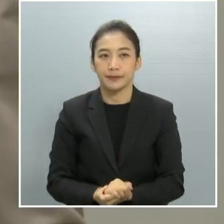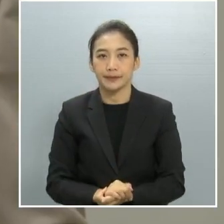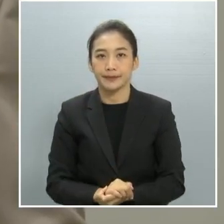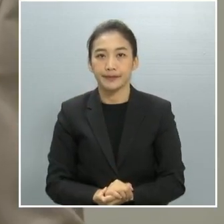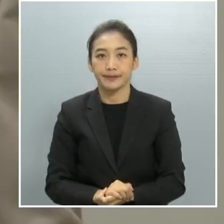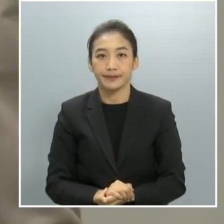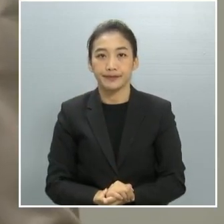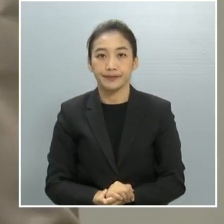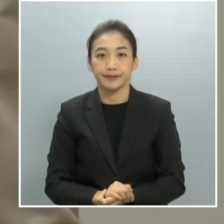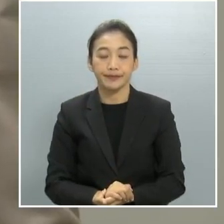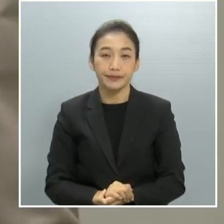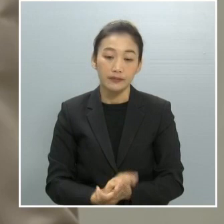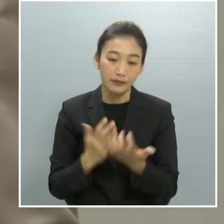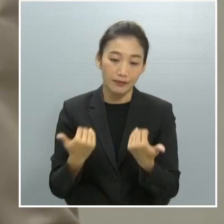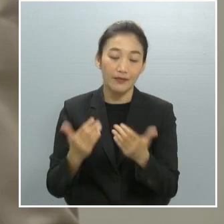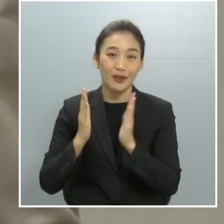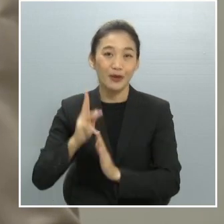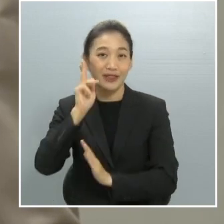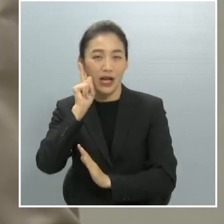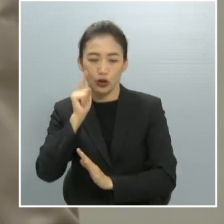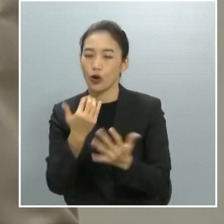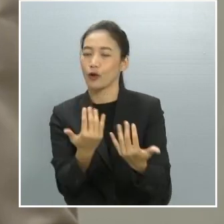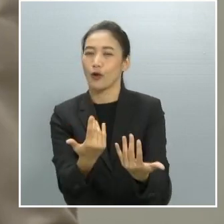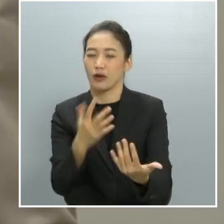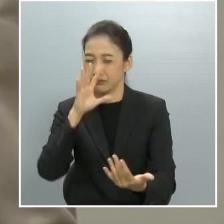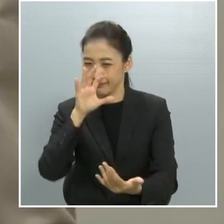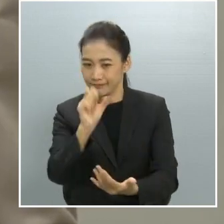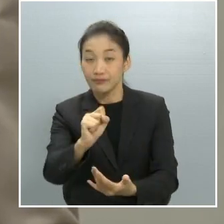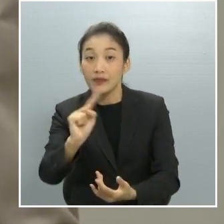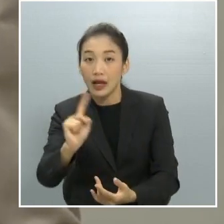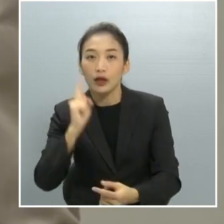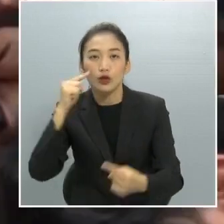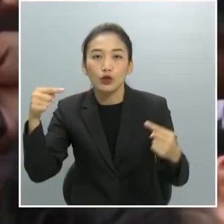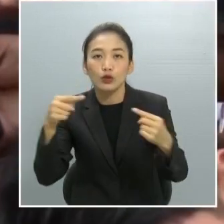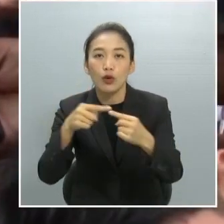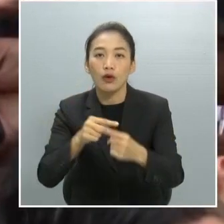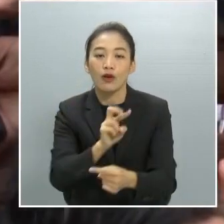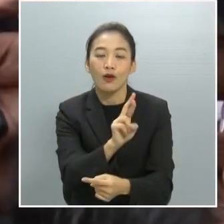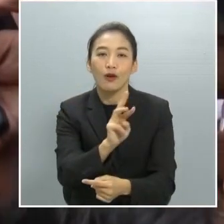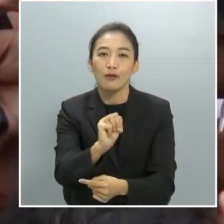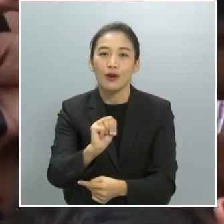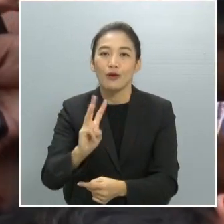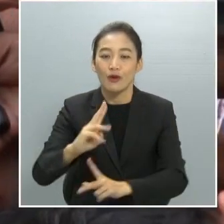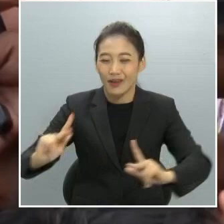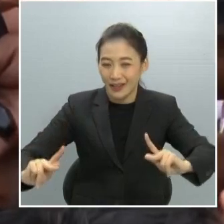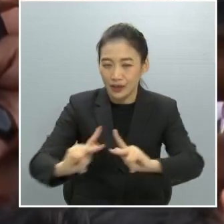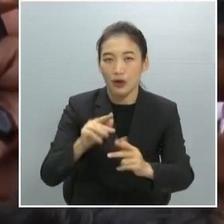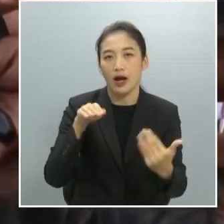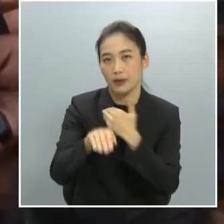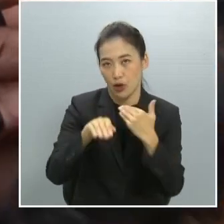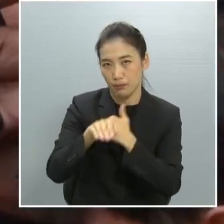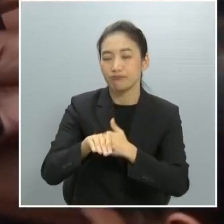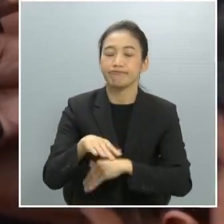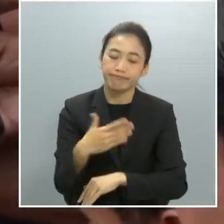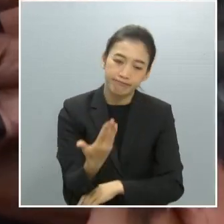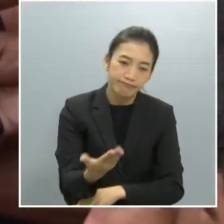แน่นอนว่าผู้สื่อข่าวก็ต้องไปตามเรื่องนี้ต่อกับรัฐมนตรีว่าการกระทรวงคมนาคมคุณสุริยะจึงรุ่งเรืองกิจค่ะท่านก็ยืนยันนะค